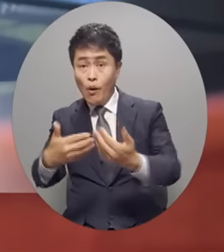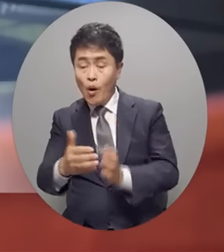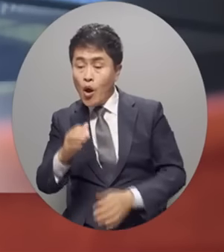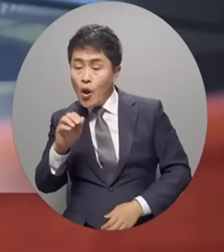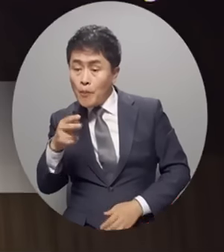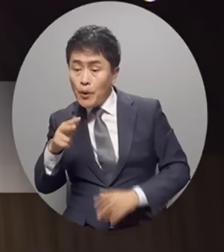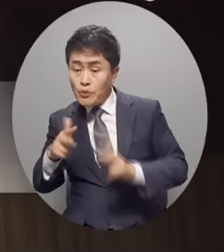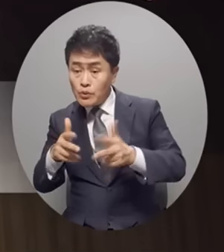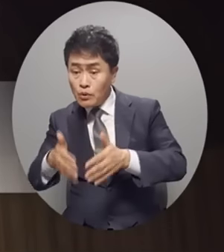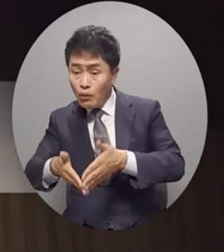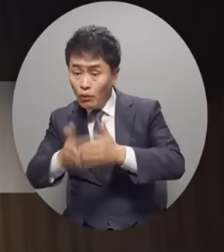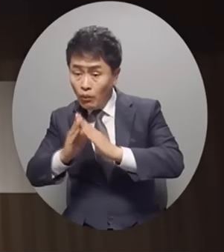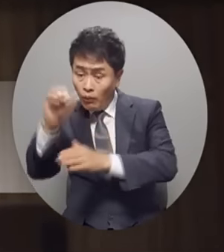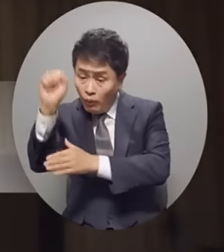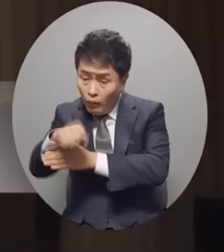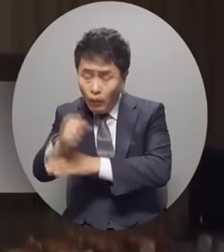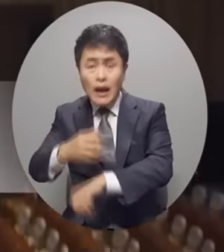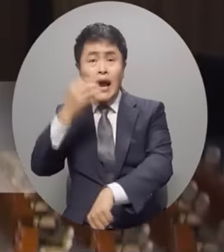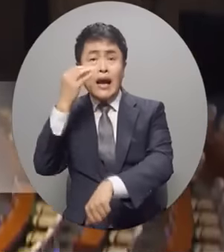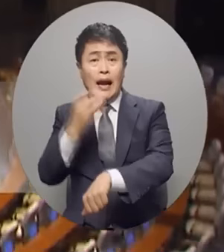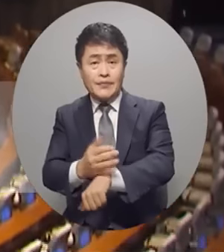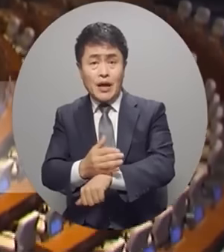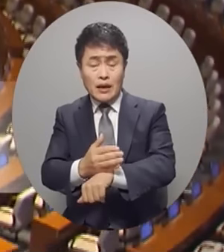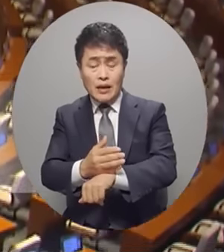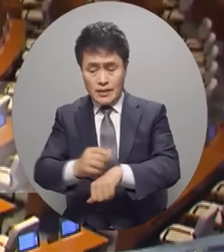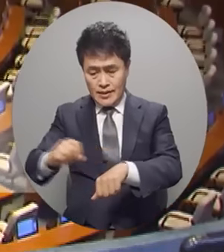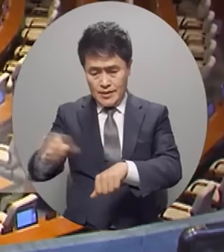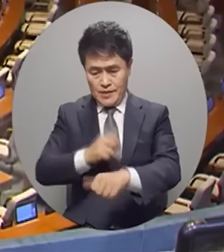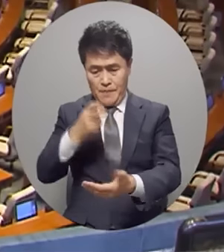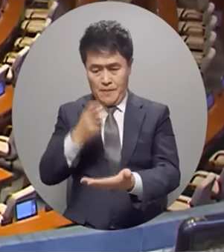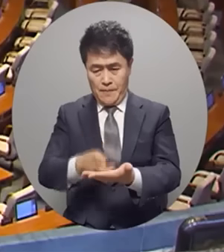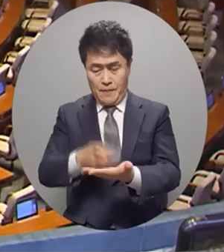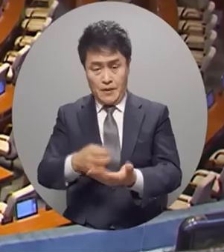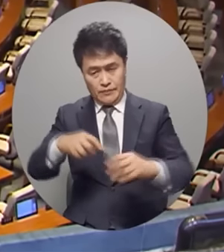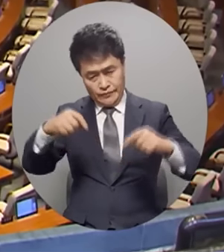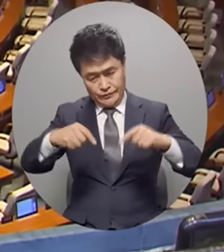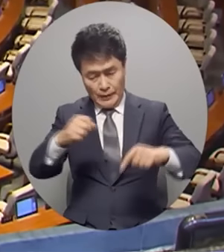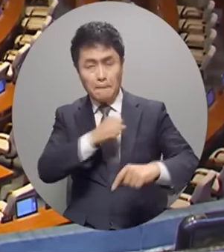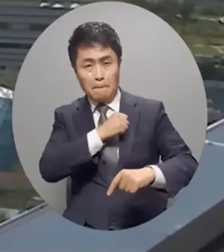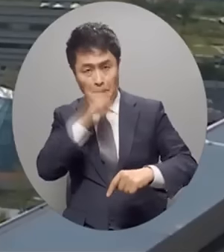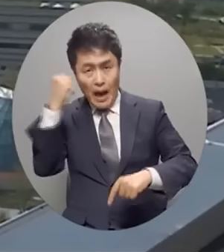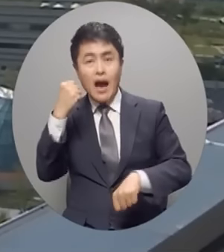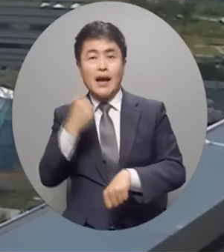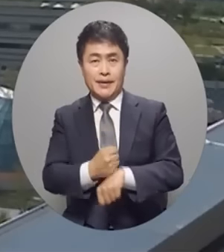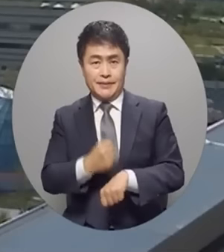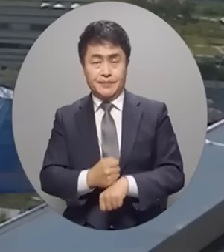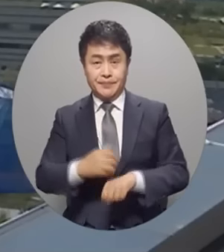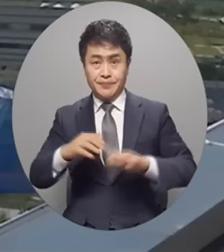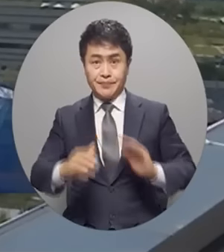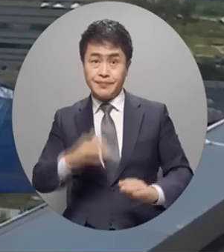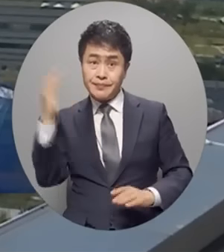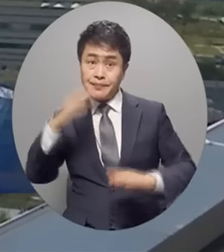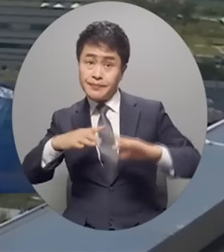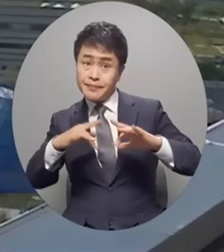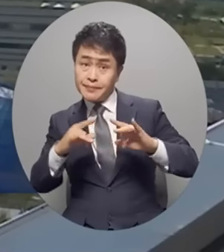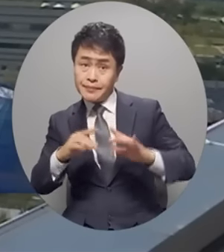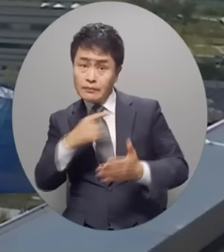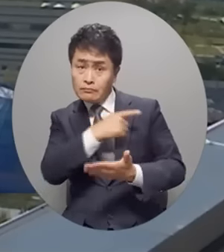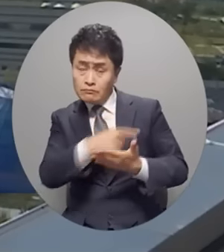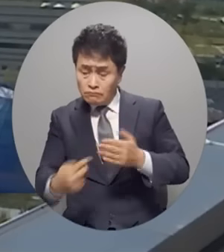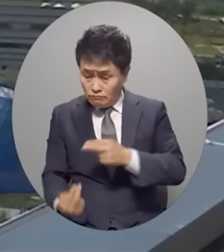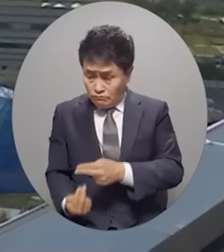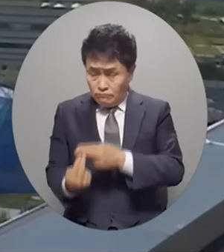절차를 대폭 간소화하는 전력망특별법을 통과시키기로 합의했습니다. 한전의 적자가